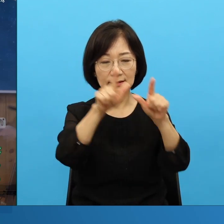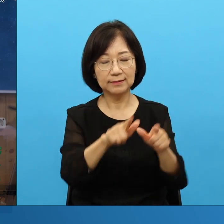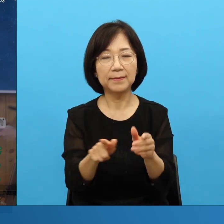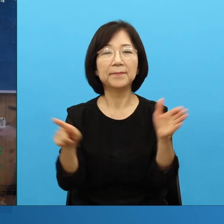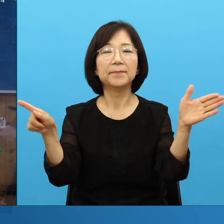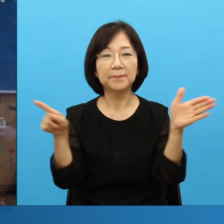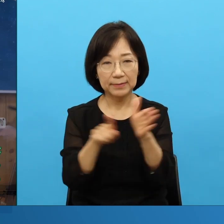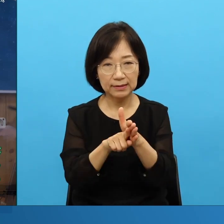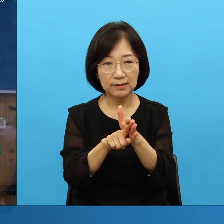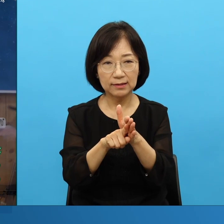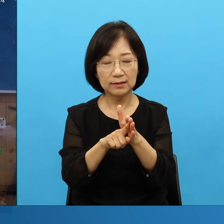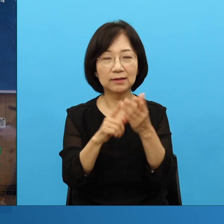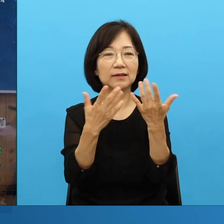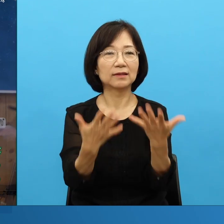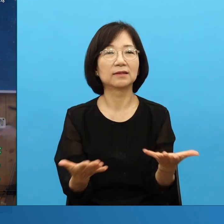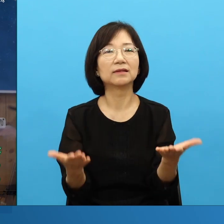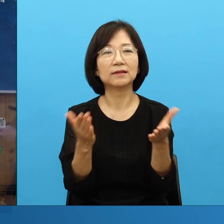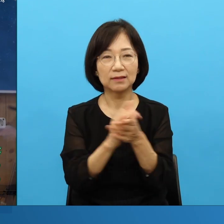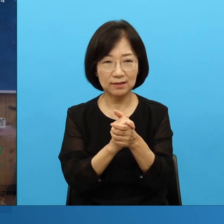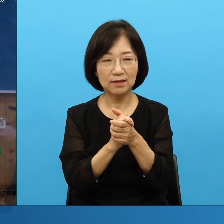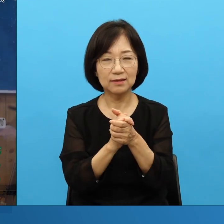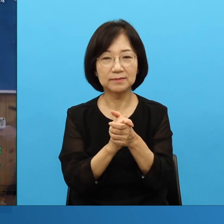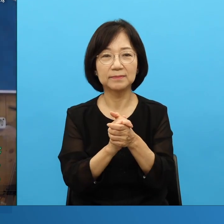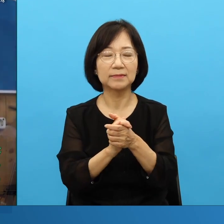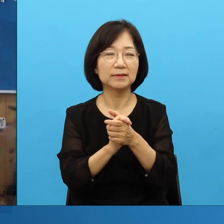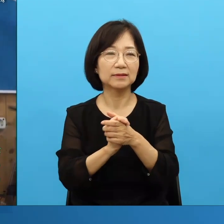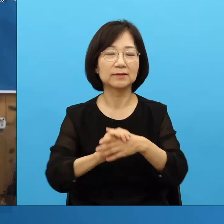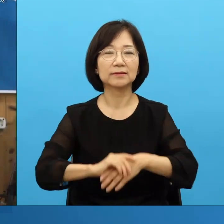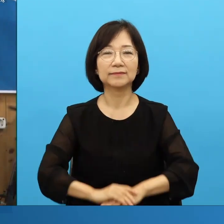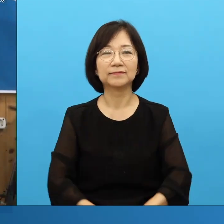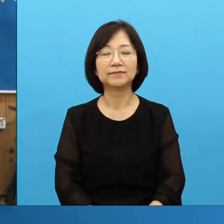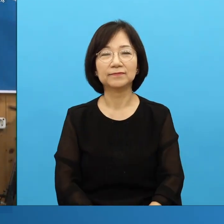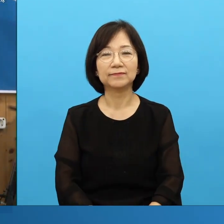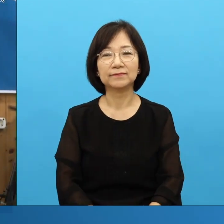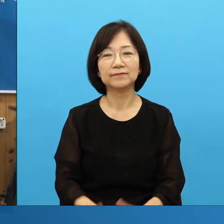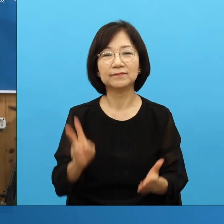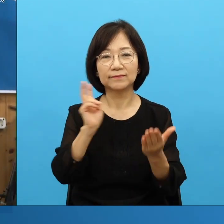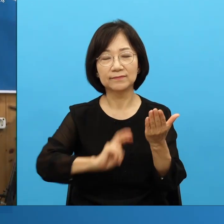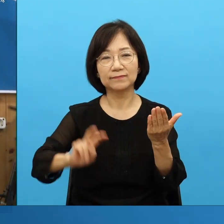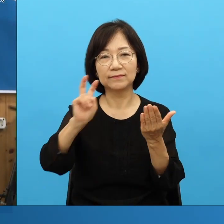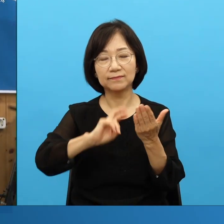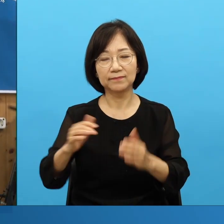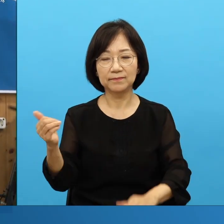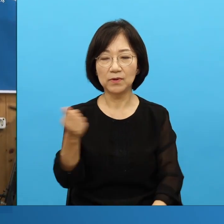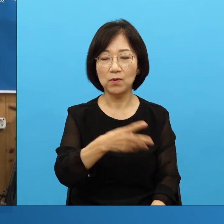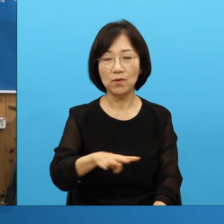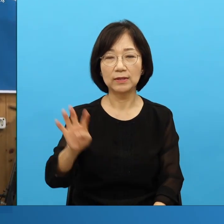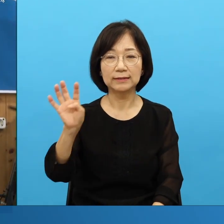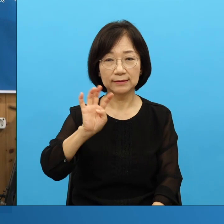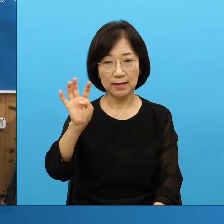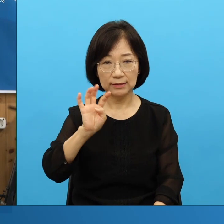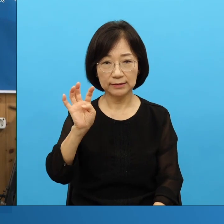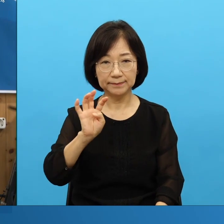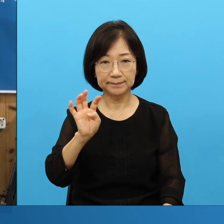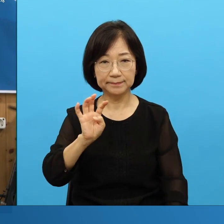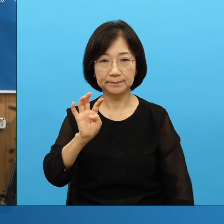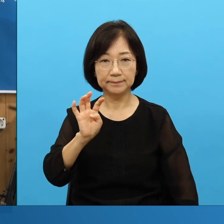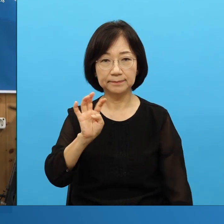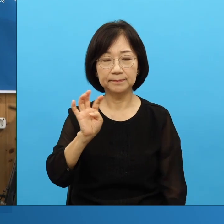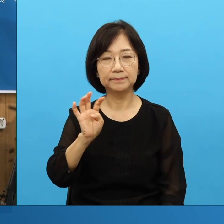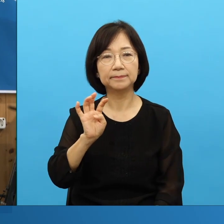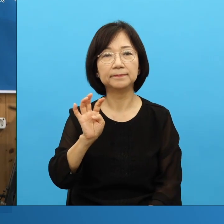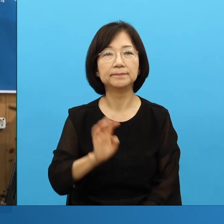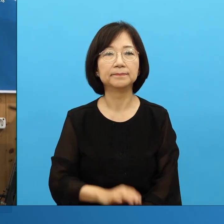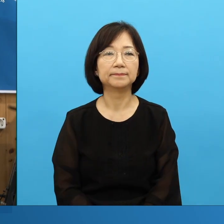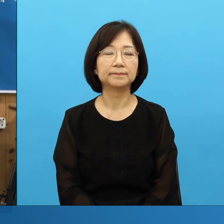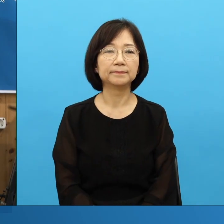영원히 사는 것을 믿사옵나이다. 아멘. 찬송가 40장 찬양 드리겠습니다. Let us give praise to God. Hymn